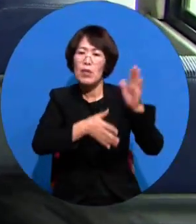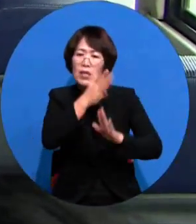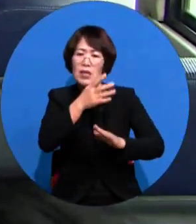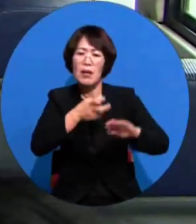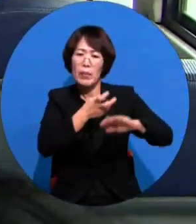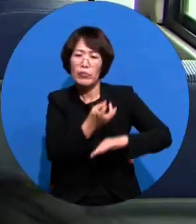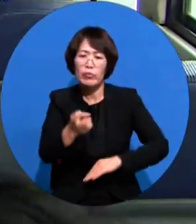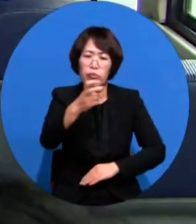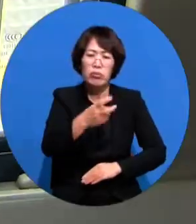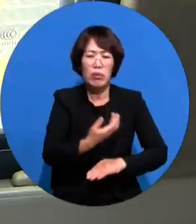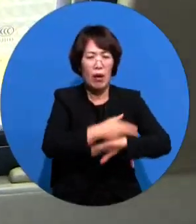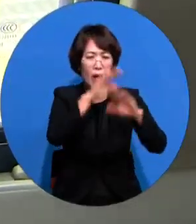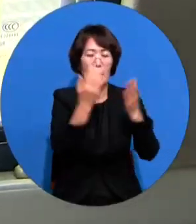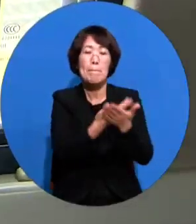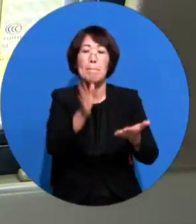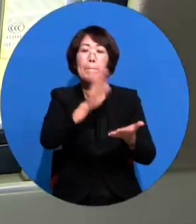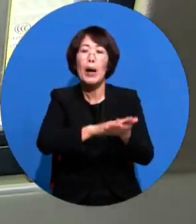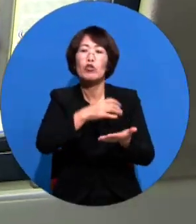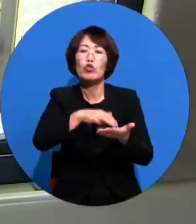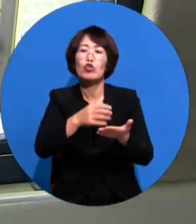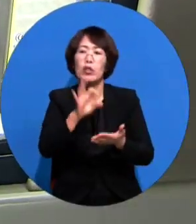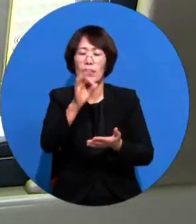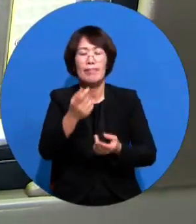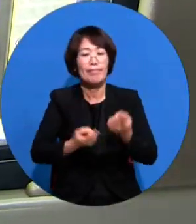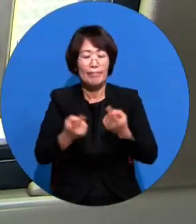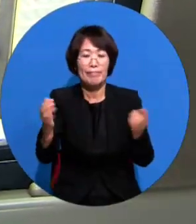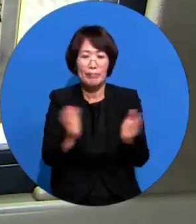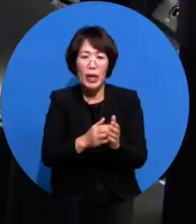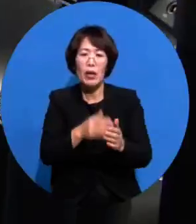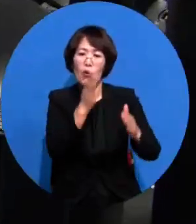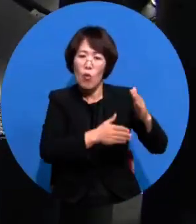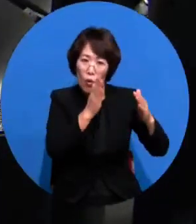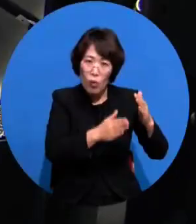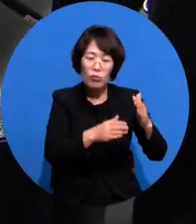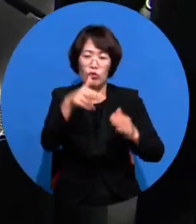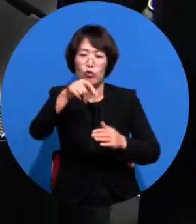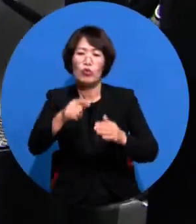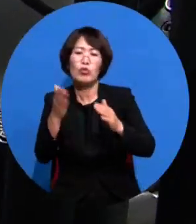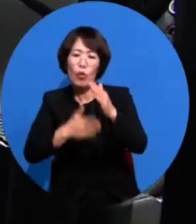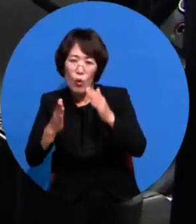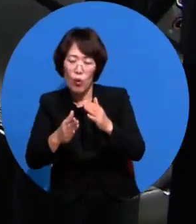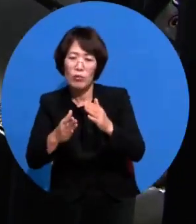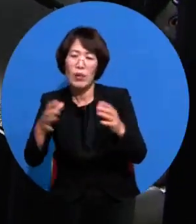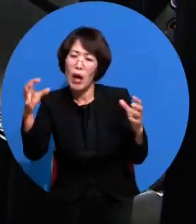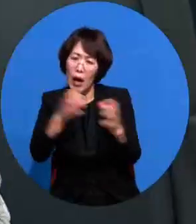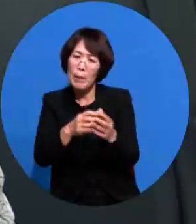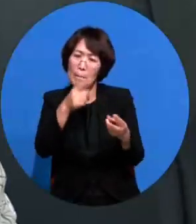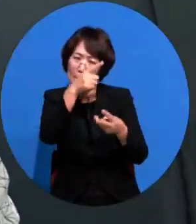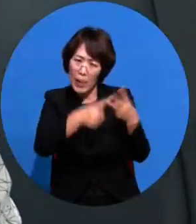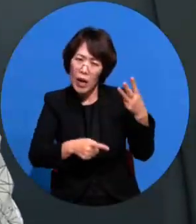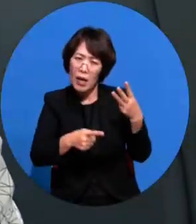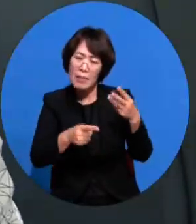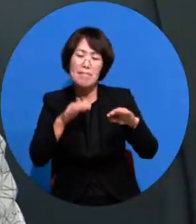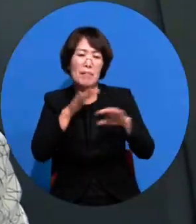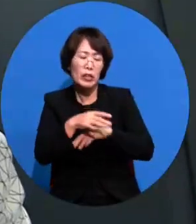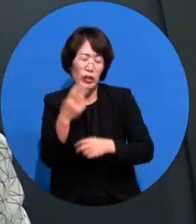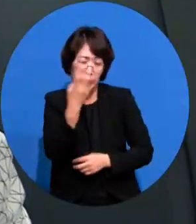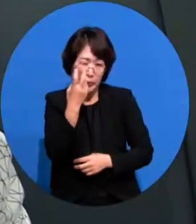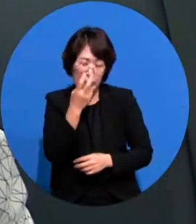노선을 전면 개편을 통해 10개로 통폐합하고 공영제와 준공영제, 혼합 형태의 운영 방안을 모색하고